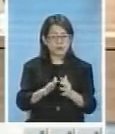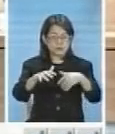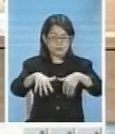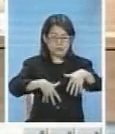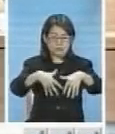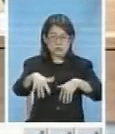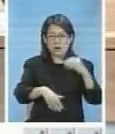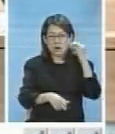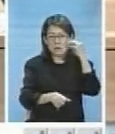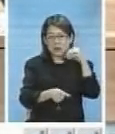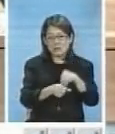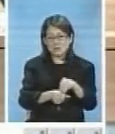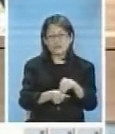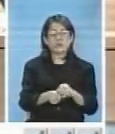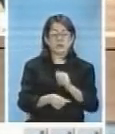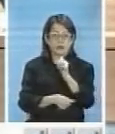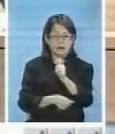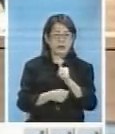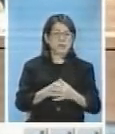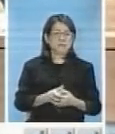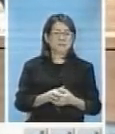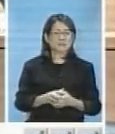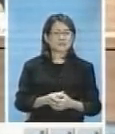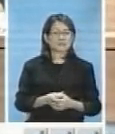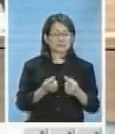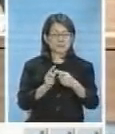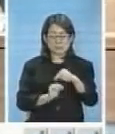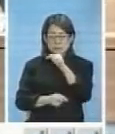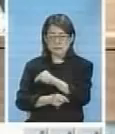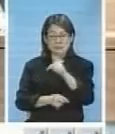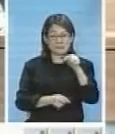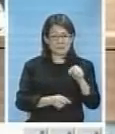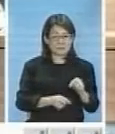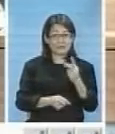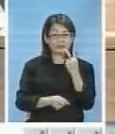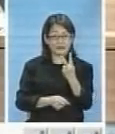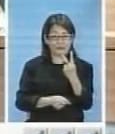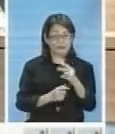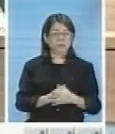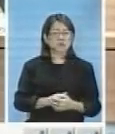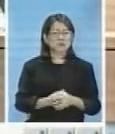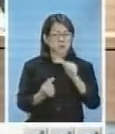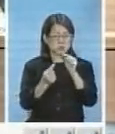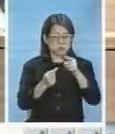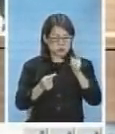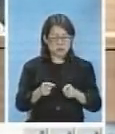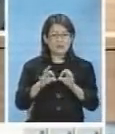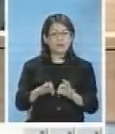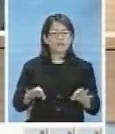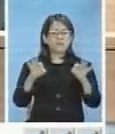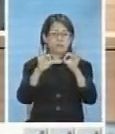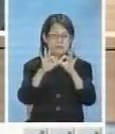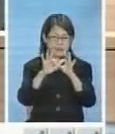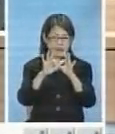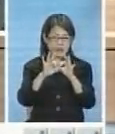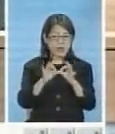ลหินหาวได้อย่างทั่วถึงแต่ทั้ง2จุดครับทั้ง2จุดซึ่งเป็นความจำเป็นมีความจำ